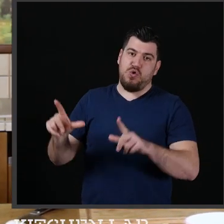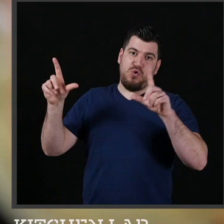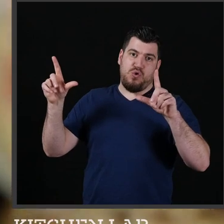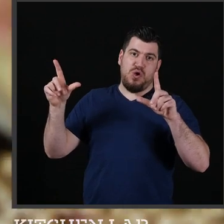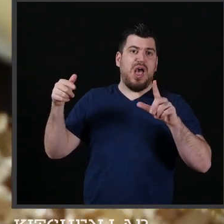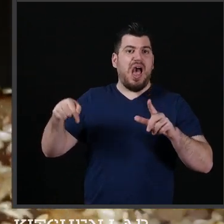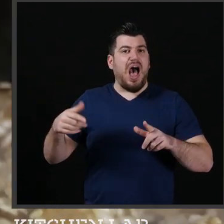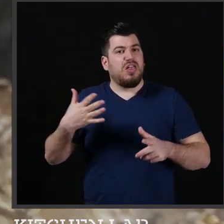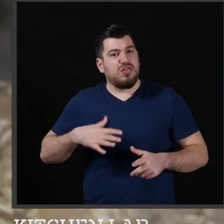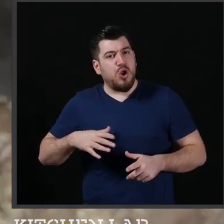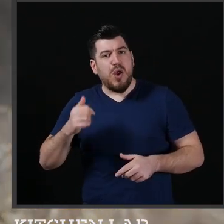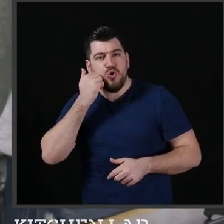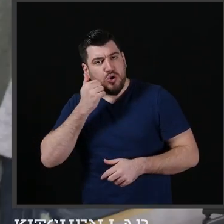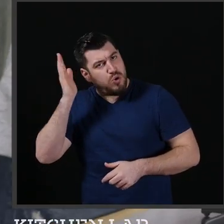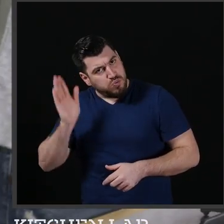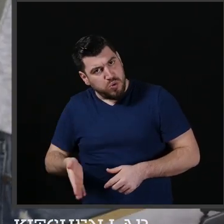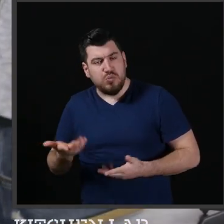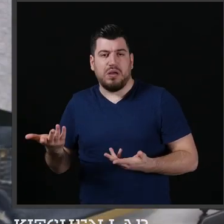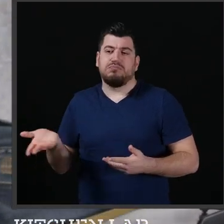πολύ.